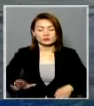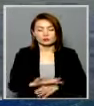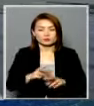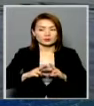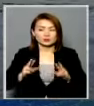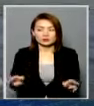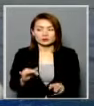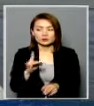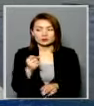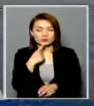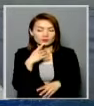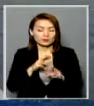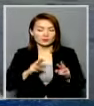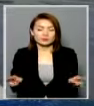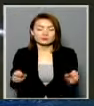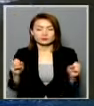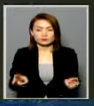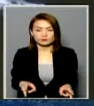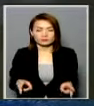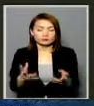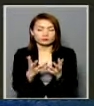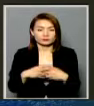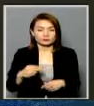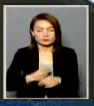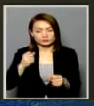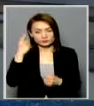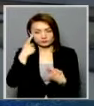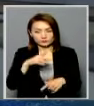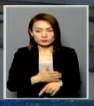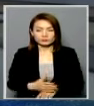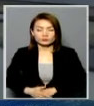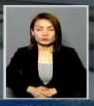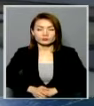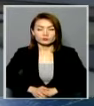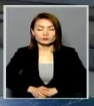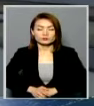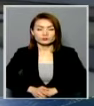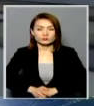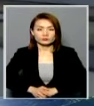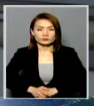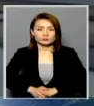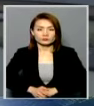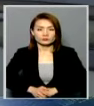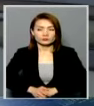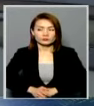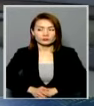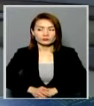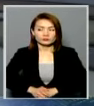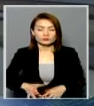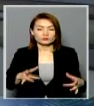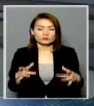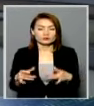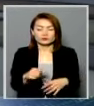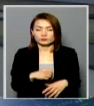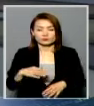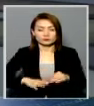жоқ. Уылдырығының дәмі де ұқсас болу үшін арнайы технология ойластырылған. Бізде мына бассейндерде және